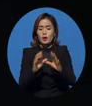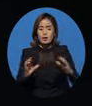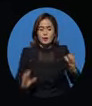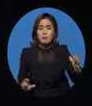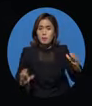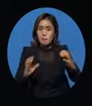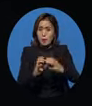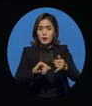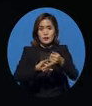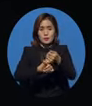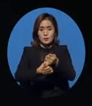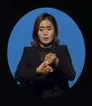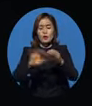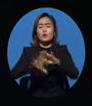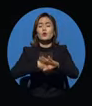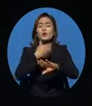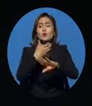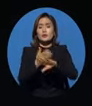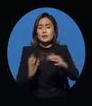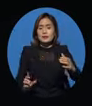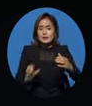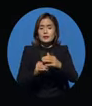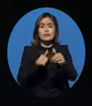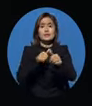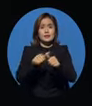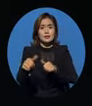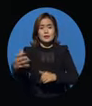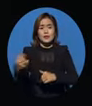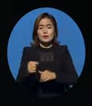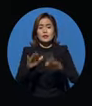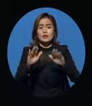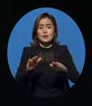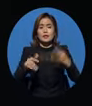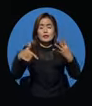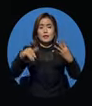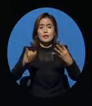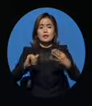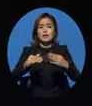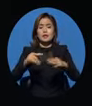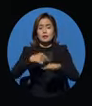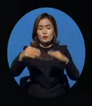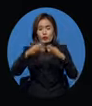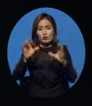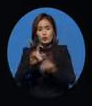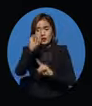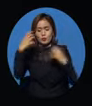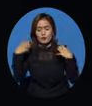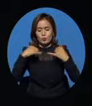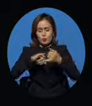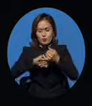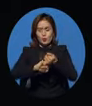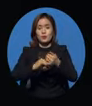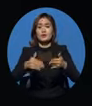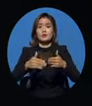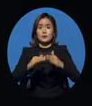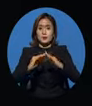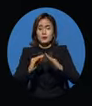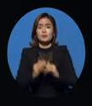시키겠습니다 혁신 단결 승리로 제 4기 민주당은 정부를 반드시 만들겠습니다